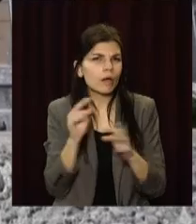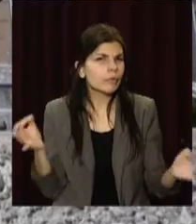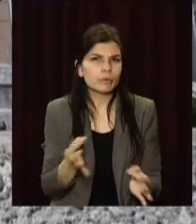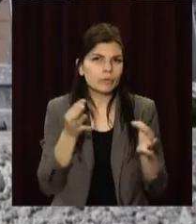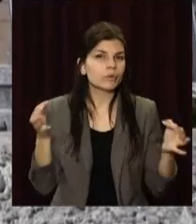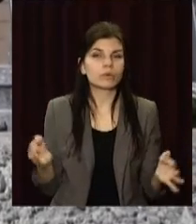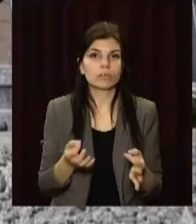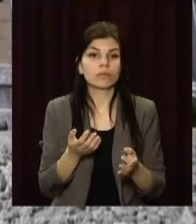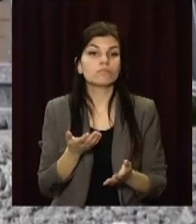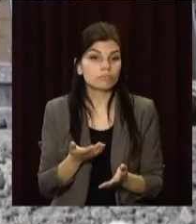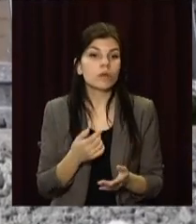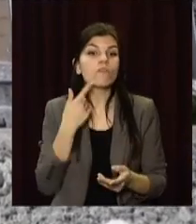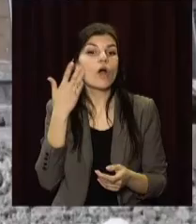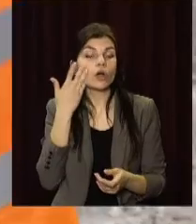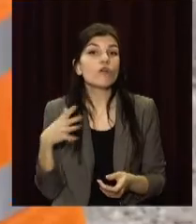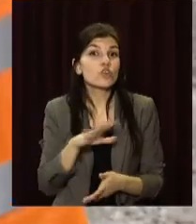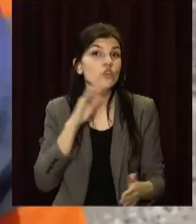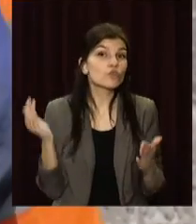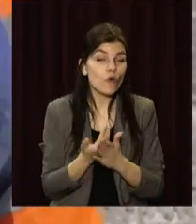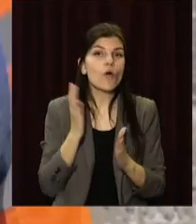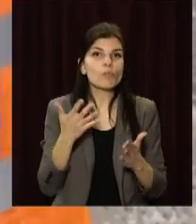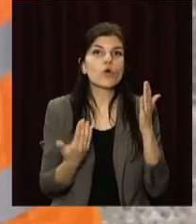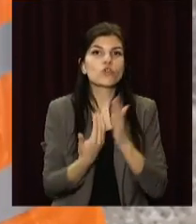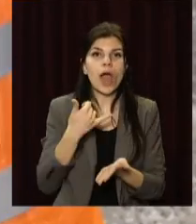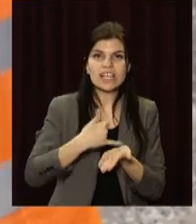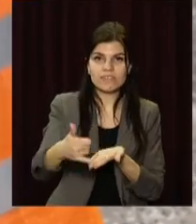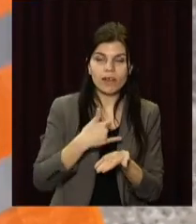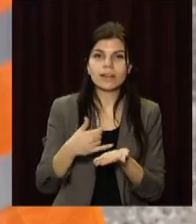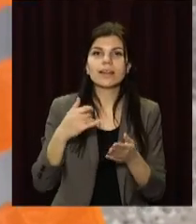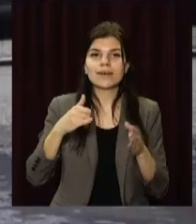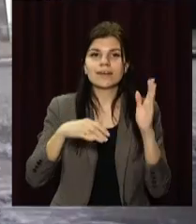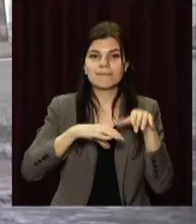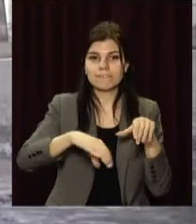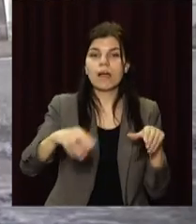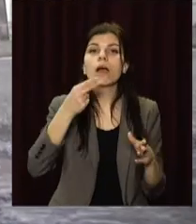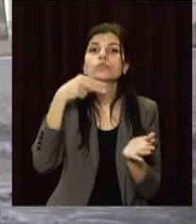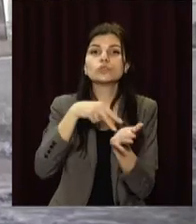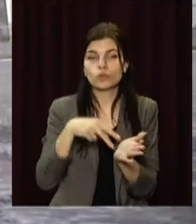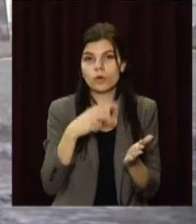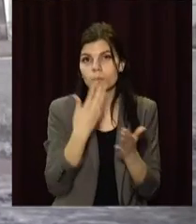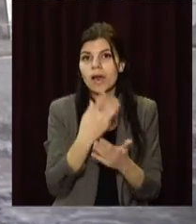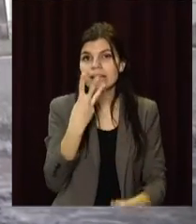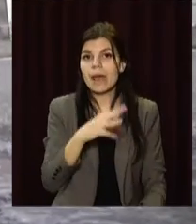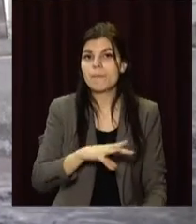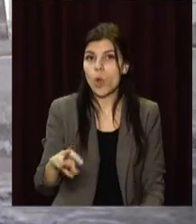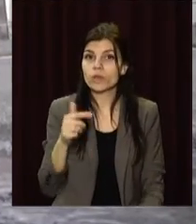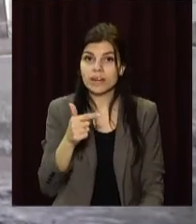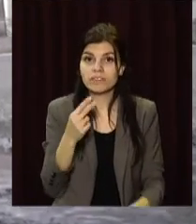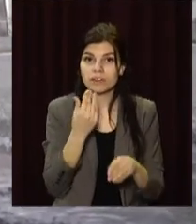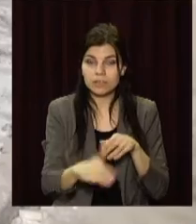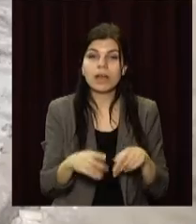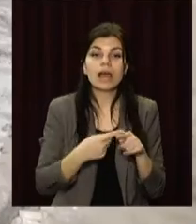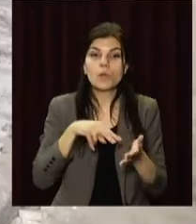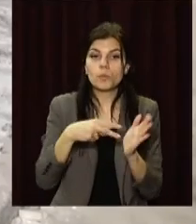інспекції з питань благоустрою. Коли все оновлять, будуть новий асфальт та бордюри. Вартість робіт – практично 3 мільйони гривень. Це